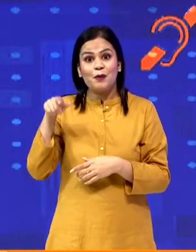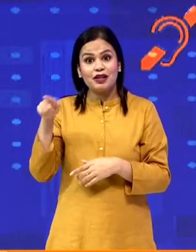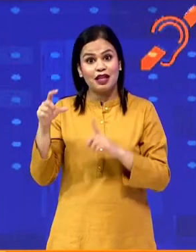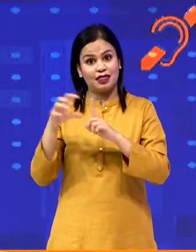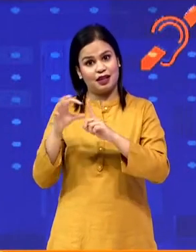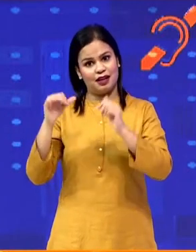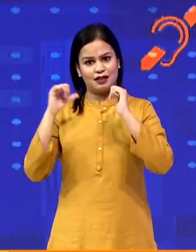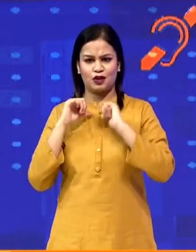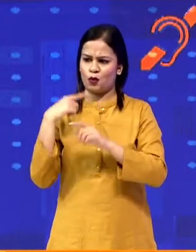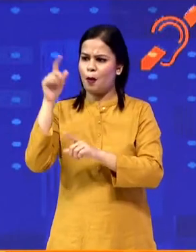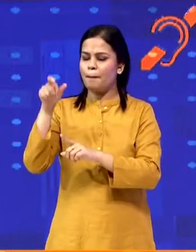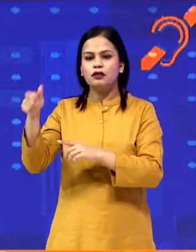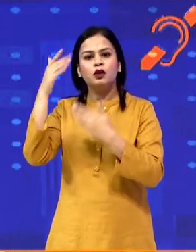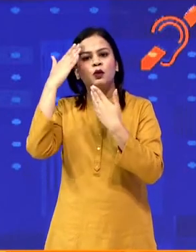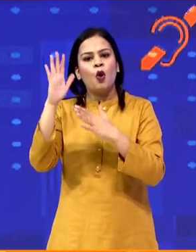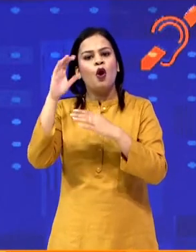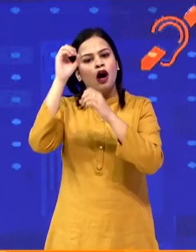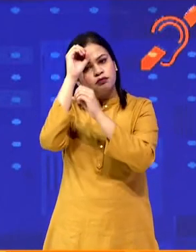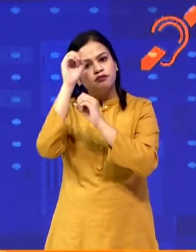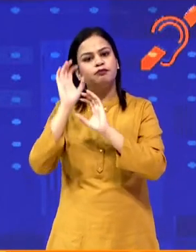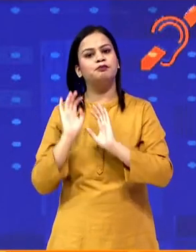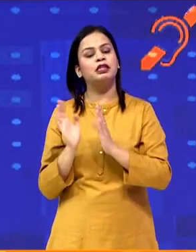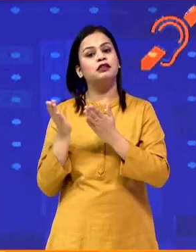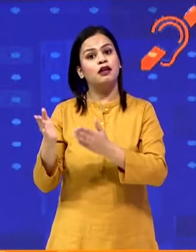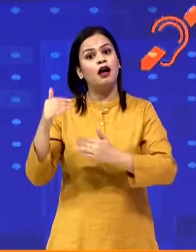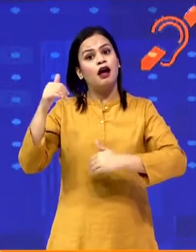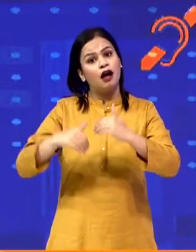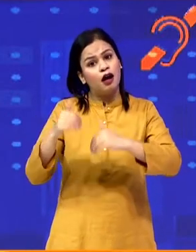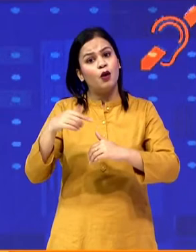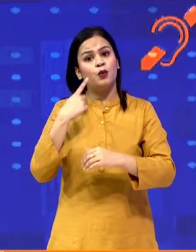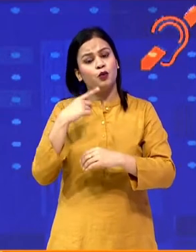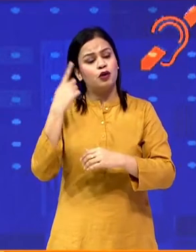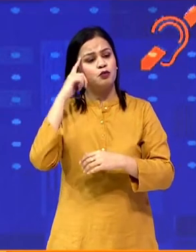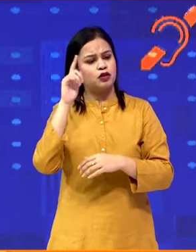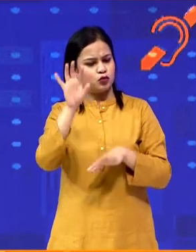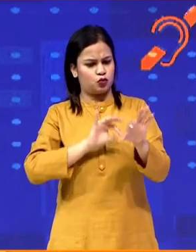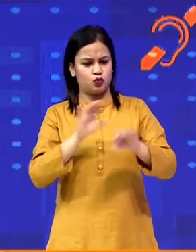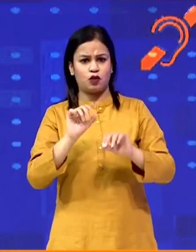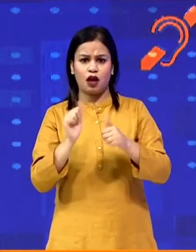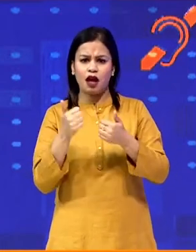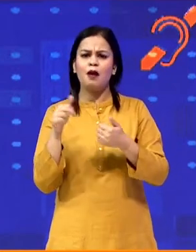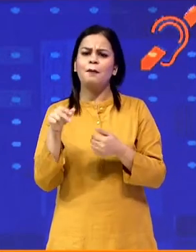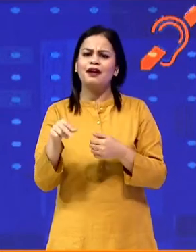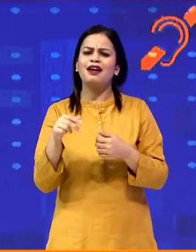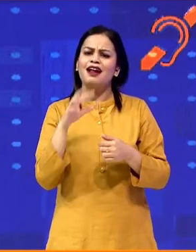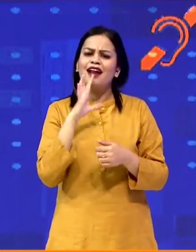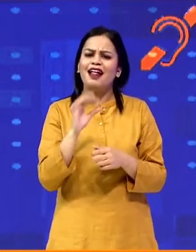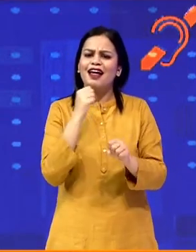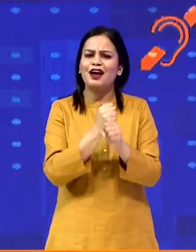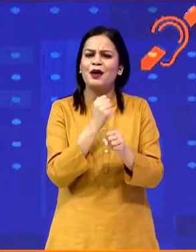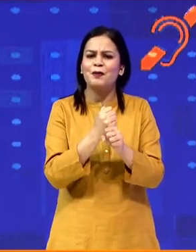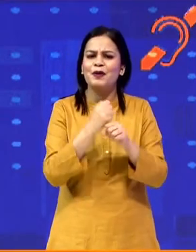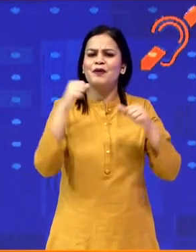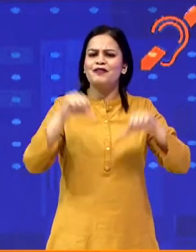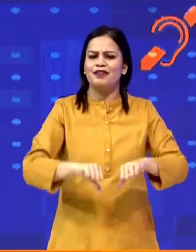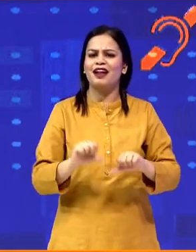दिल्ली बैठकर जो उसको पता ही नहीं है वह टिकट देगा तो 40 सिम कभी 20 भी ए जाएगी